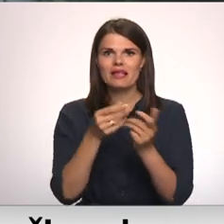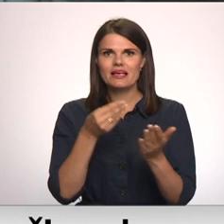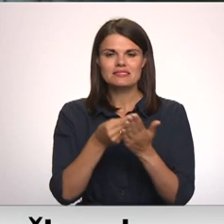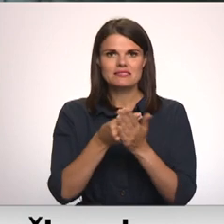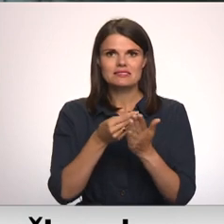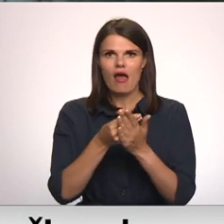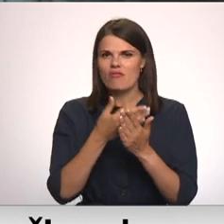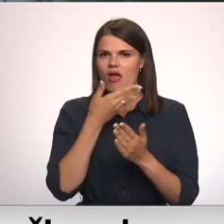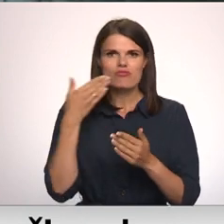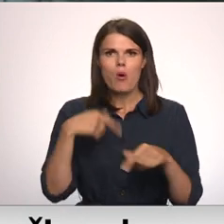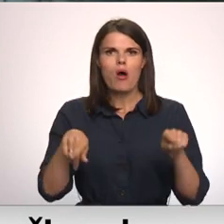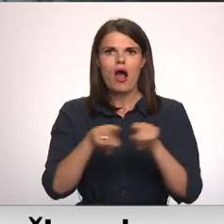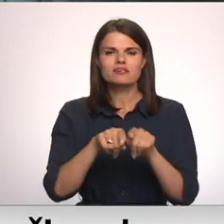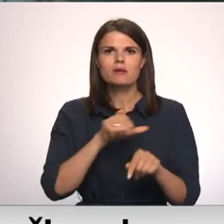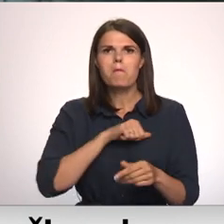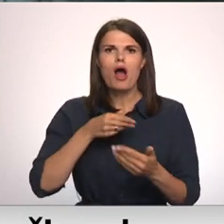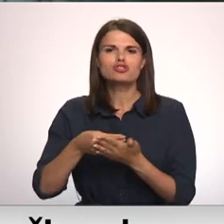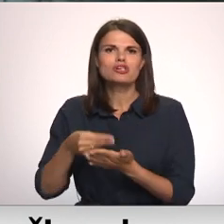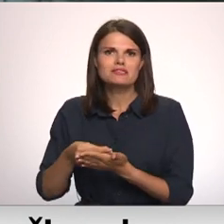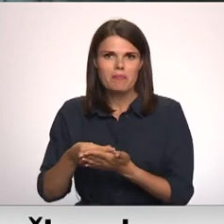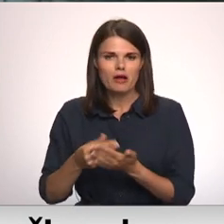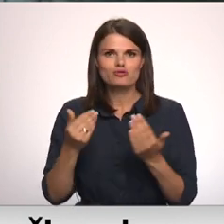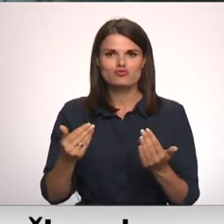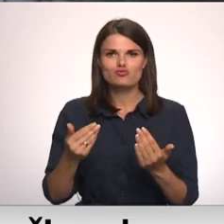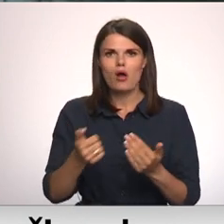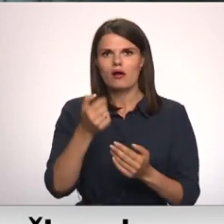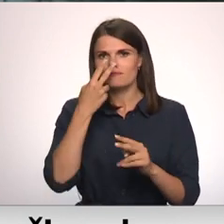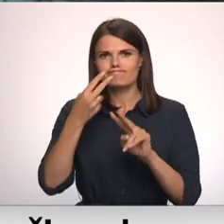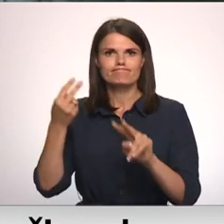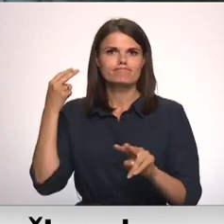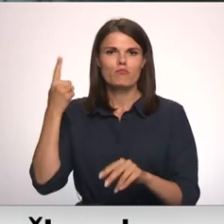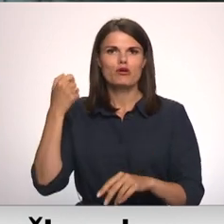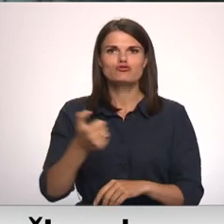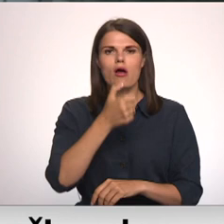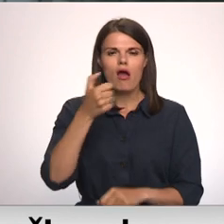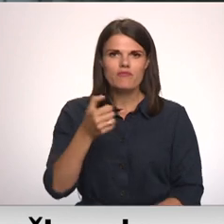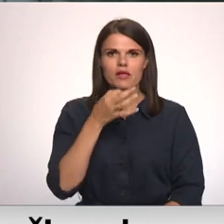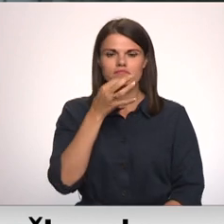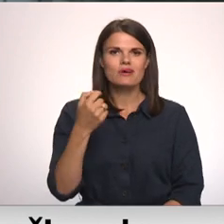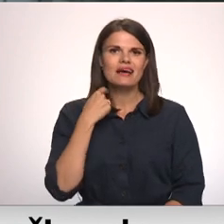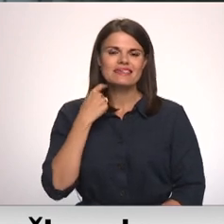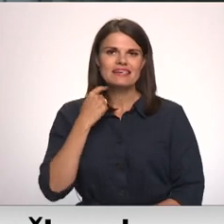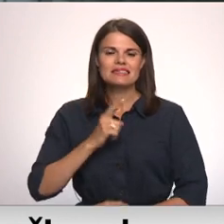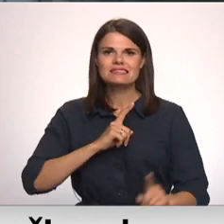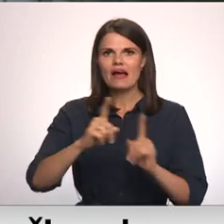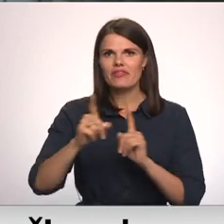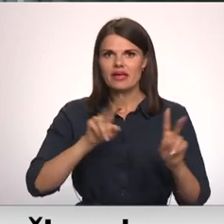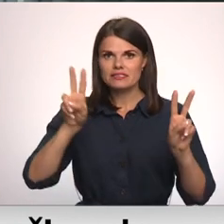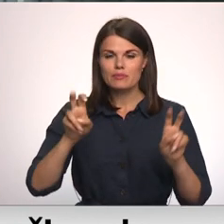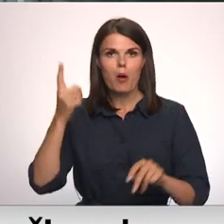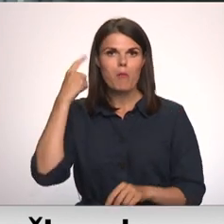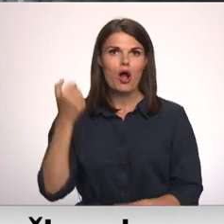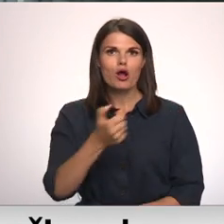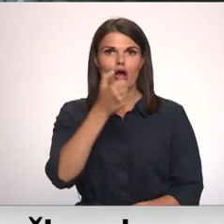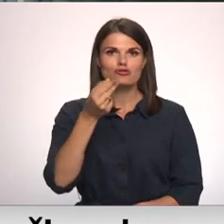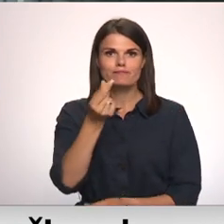tā pašizmaksai. Šodien, atskatoties uz pagājušo gadu, atzina uzņēmumā Rīgas satiksme. Pērn apgrozījums bijis